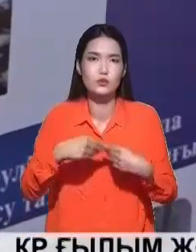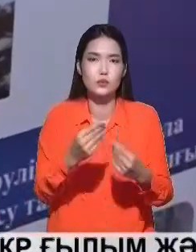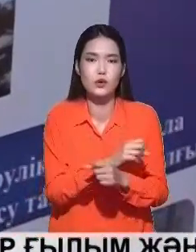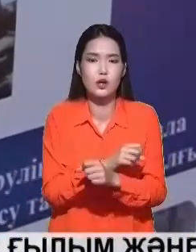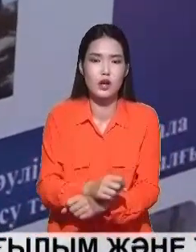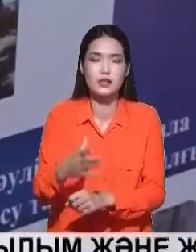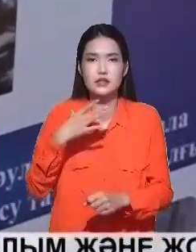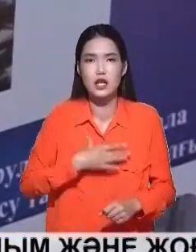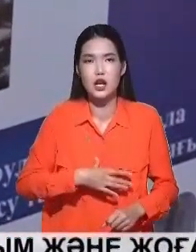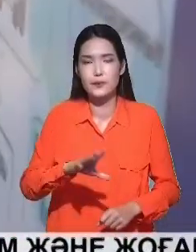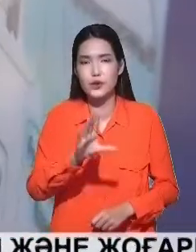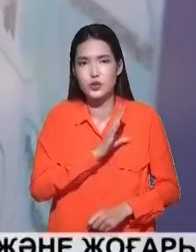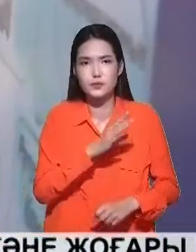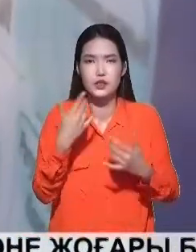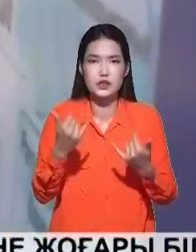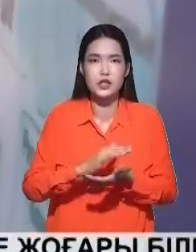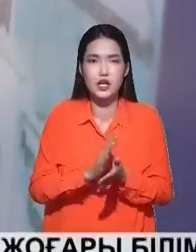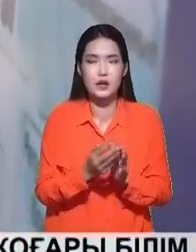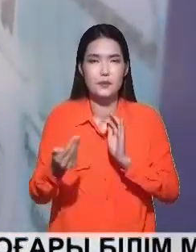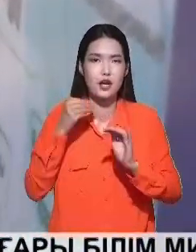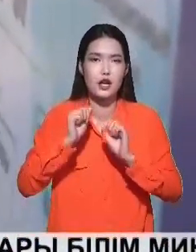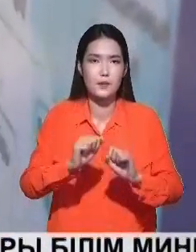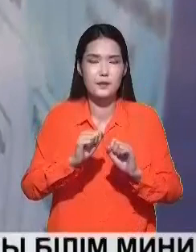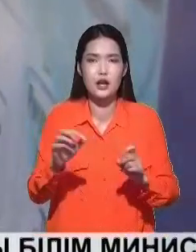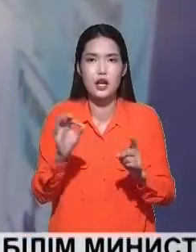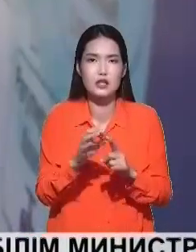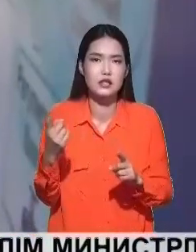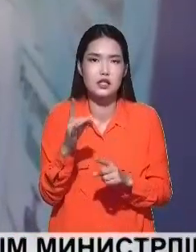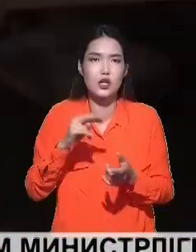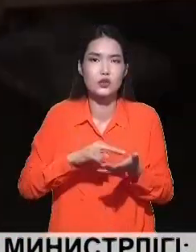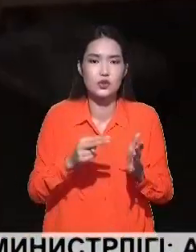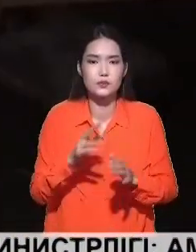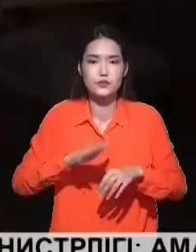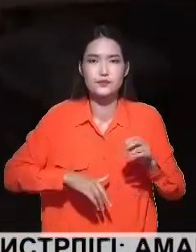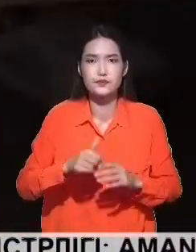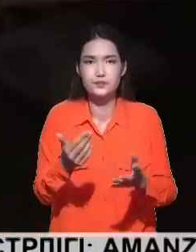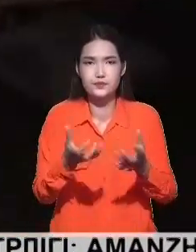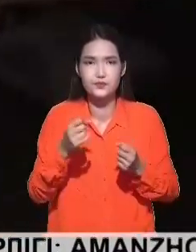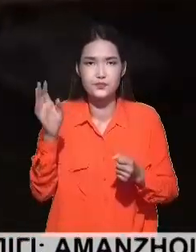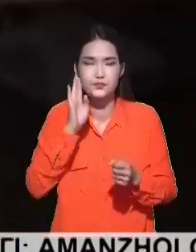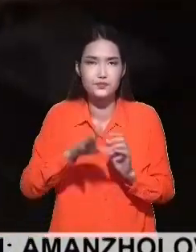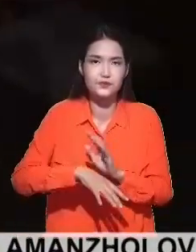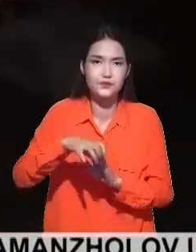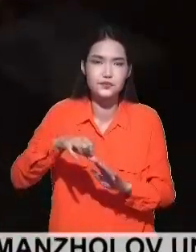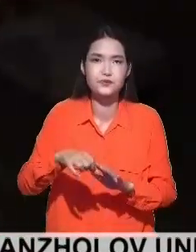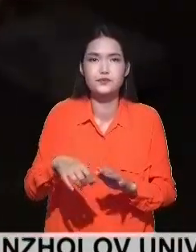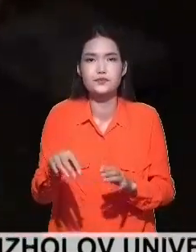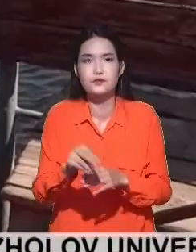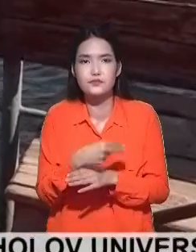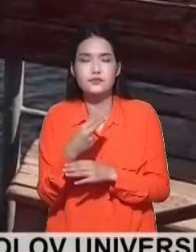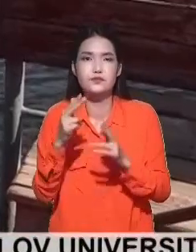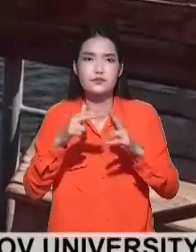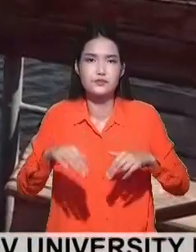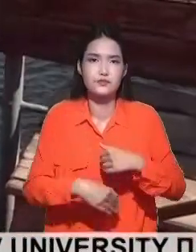тоқтатуға мәжбүр болды. Енді бұл жағдайдың алдын алу мақсатында бірқатар жобалар қолға алынды. Су сору және сүзгіден өткізу станцияларын